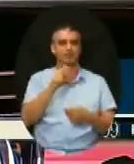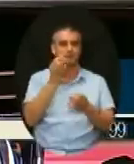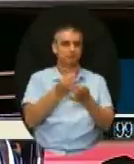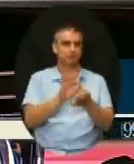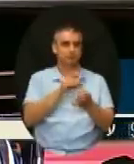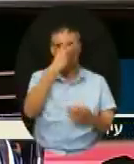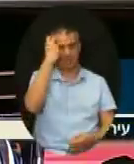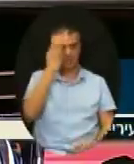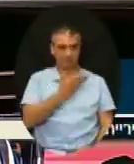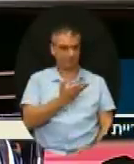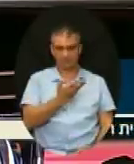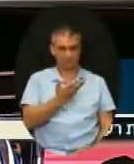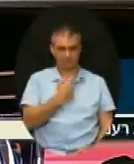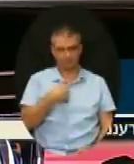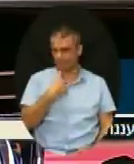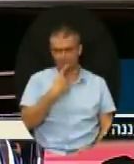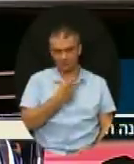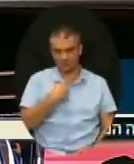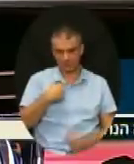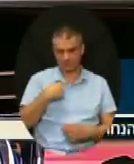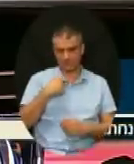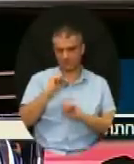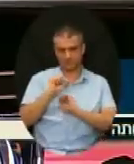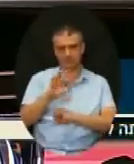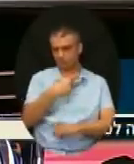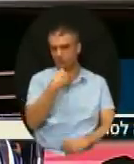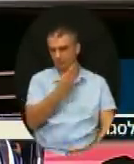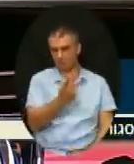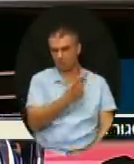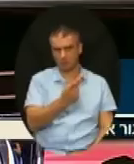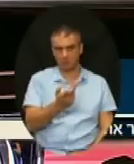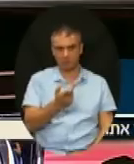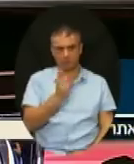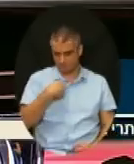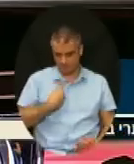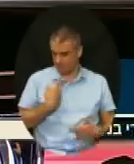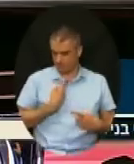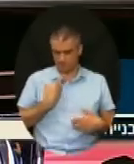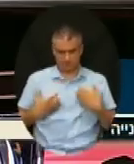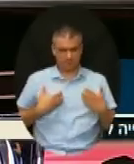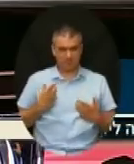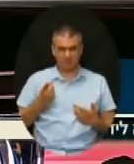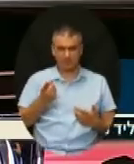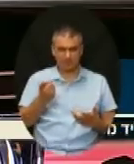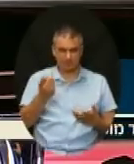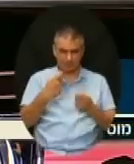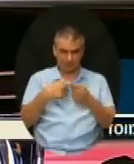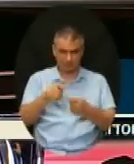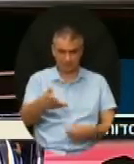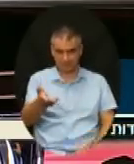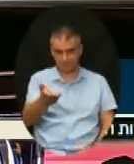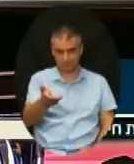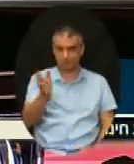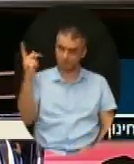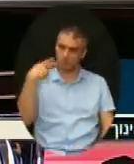זוטרים ערבים. אני לא אומרת שאני מזדהה חלילה עם דבריהם, זה גם בי הם מעלים חמת זעם, אבל שישלח את אחרון חברי הכנסת